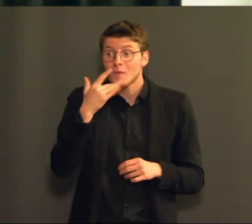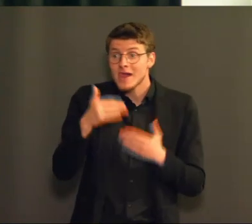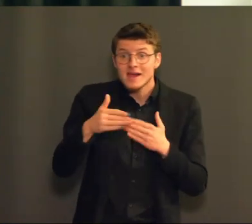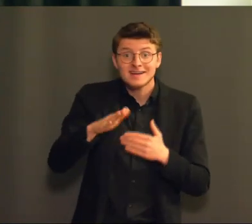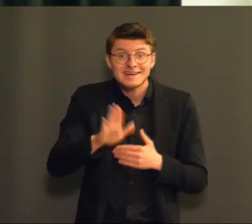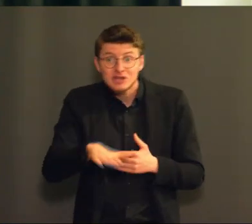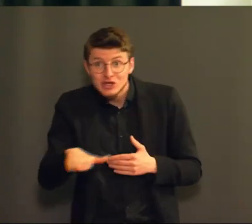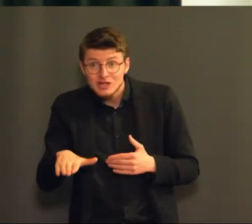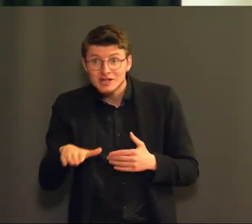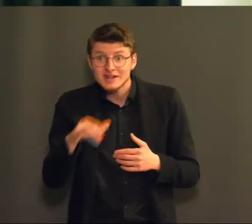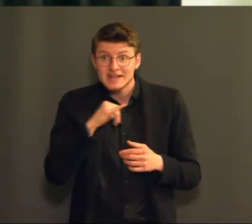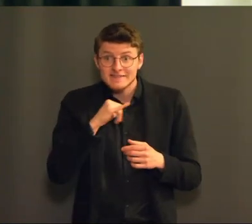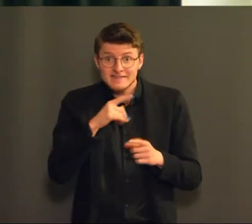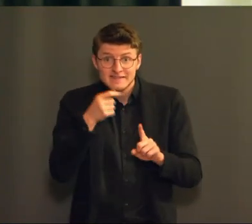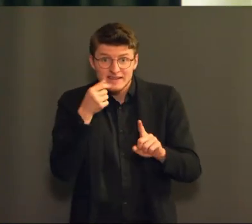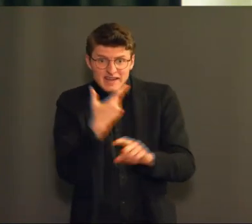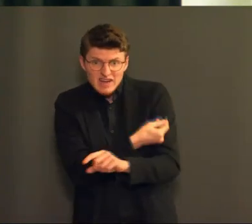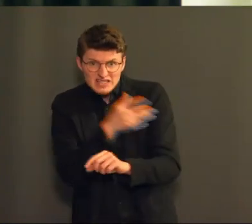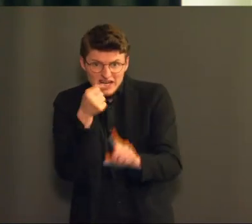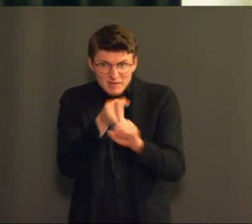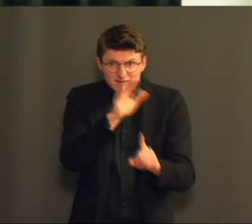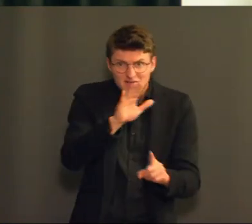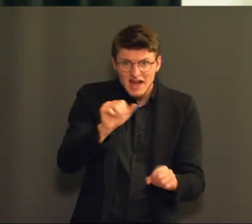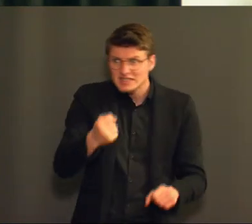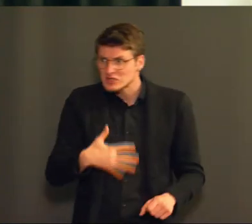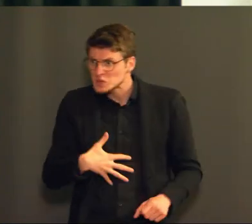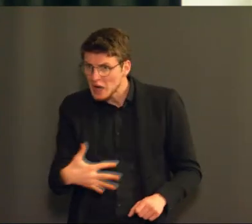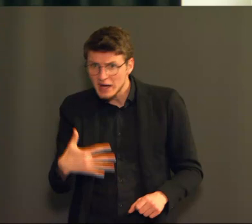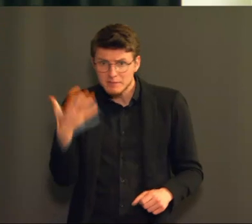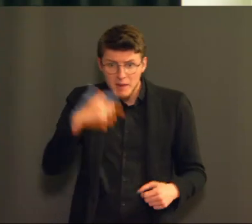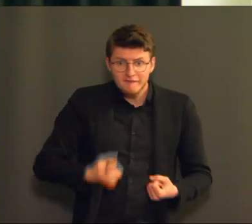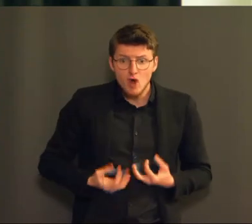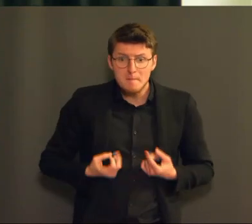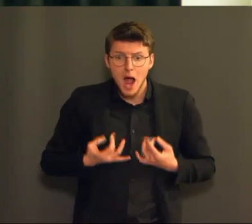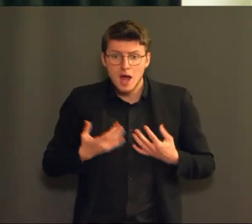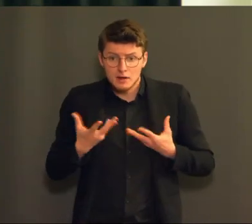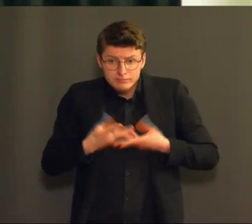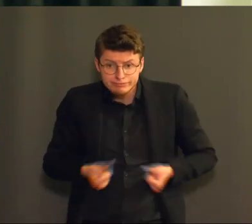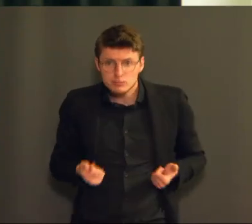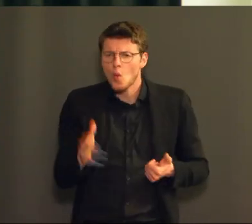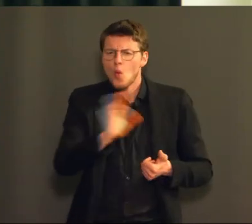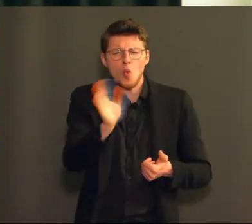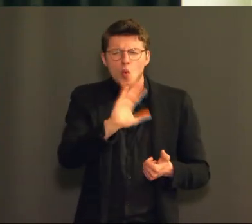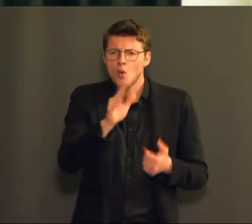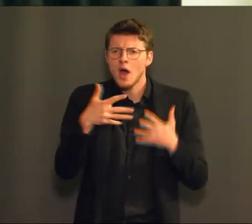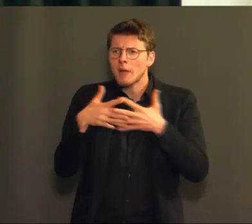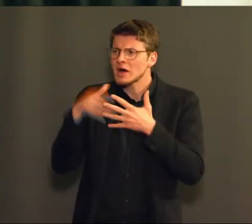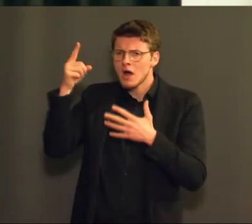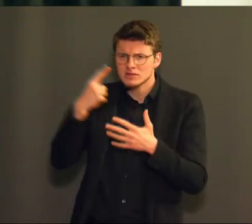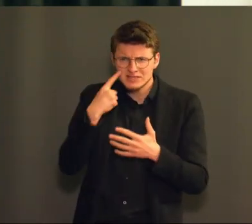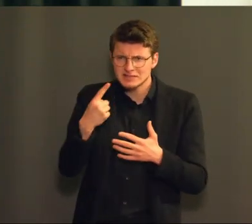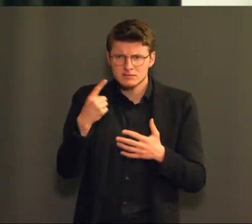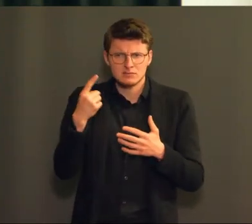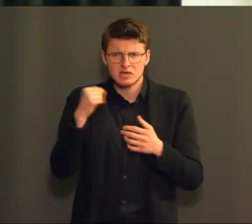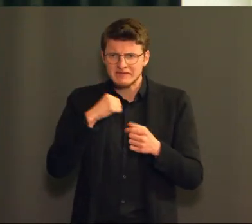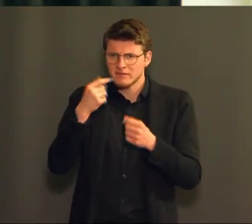de zwangerschapscijfers in de Verenigde Staten, waar al zeer vele mensen werden gevaccineerd, bevestigen dit.